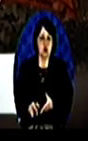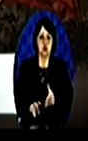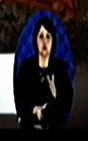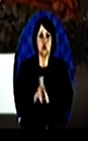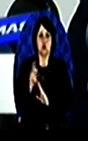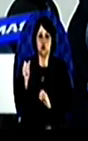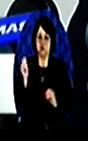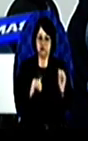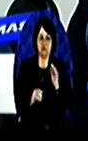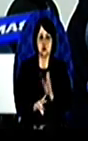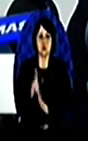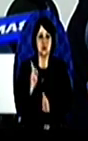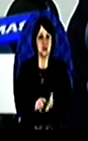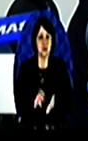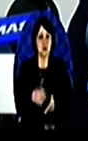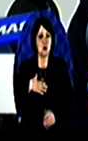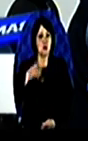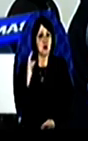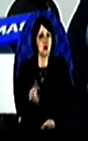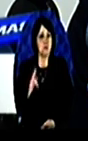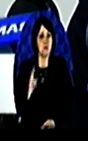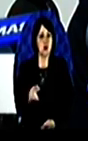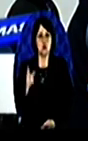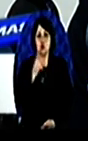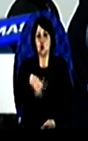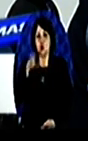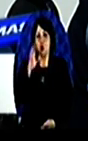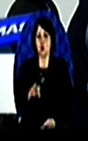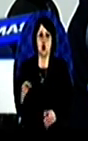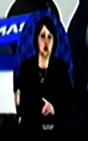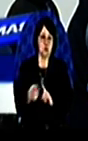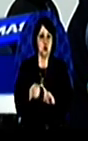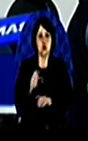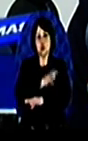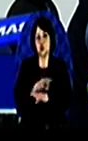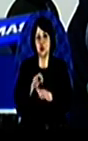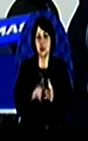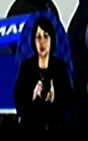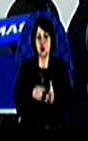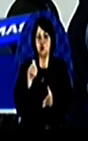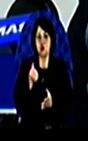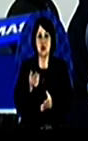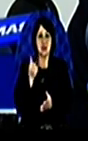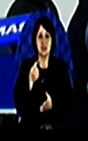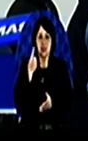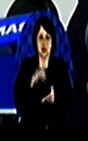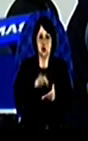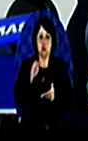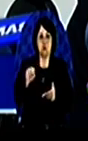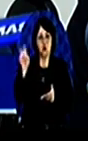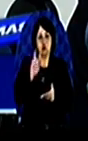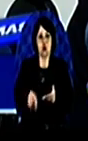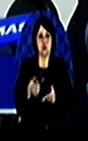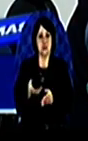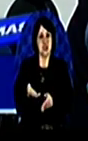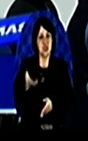байгаа юм байна. Манай компанитай 100% хамааралтай төслүүдэд шаардлагатай мөнгөлөд тэрбум доллараас дээш байгаа. Мөн